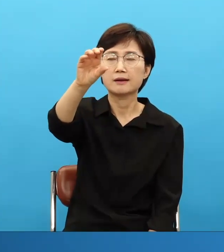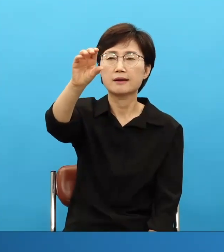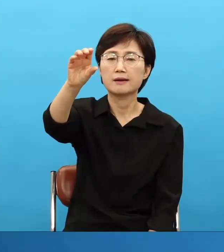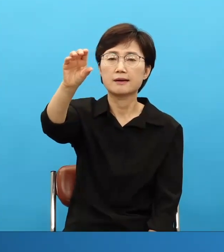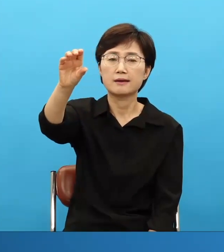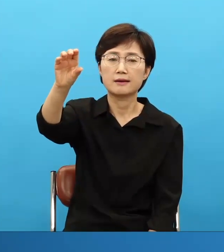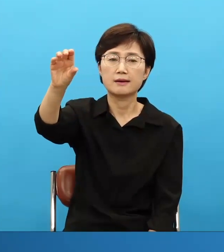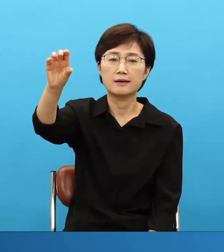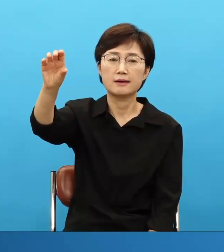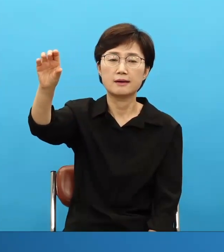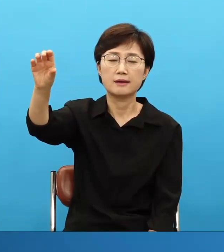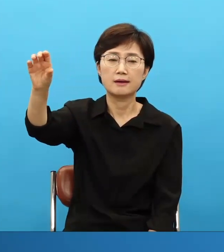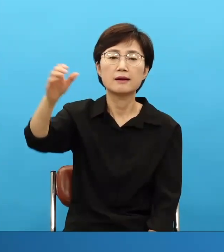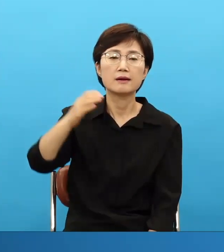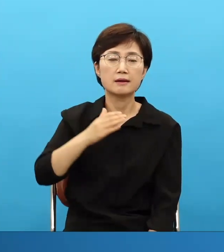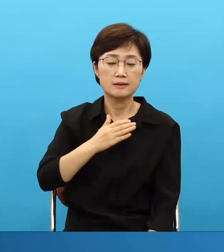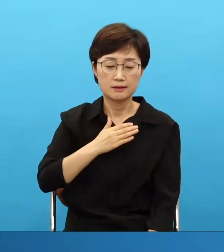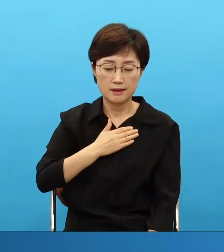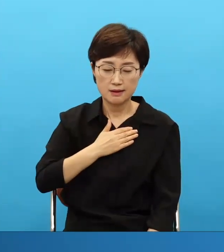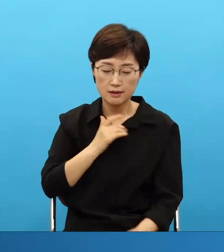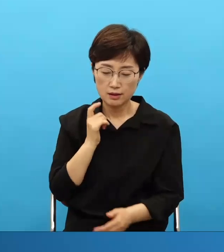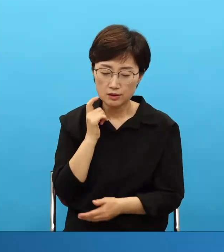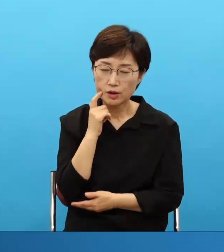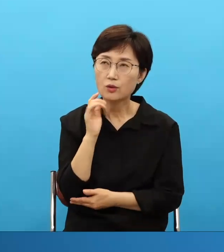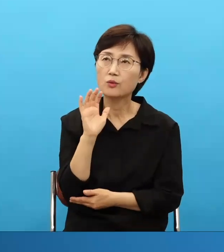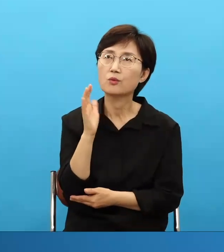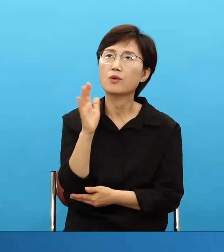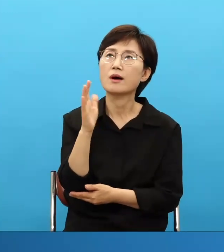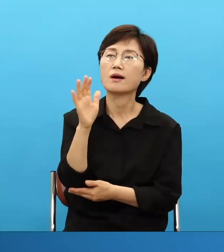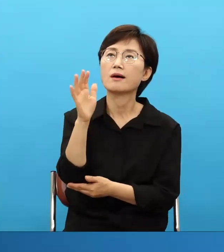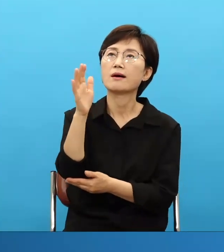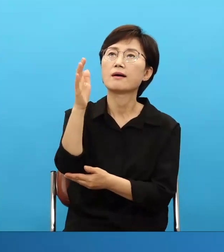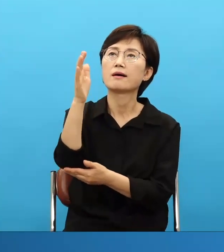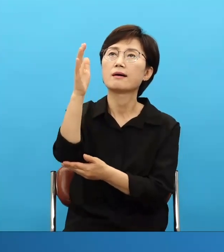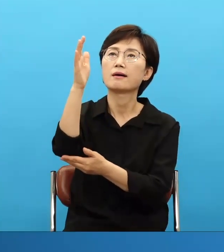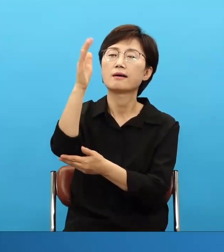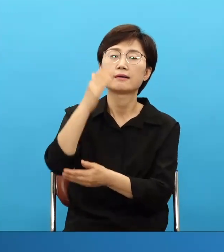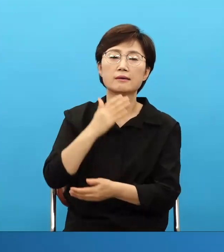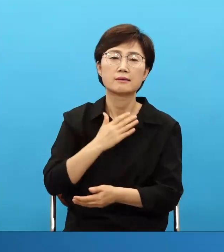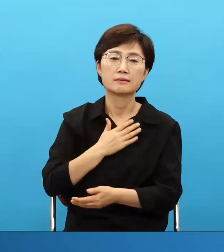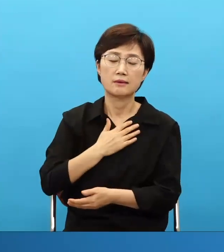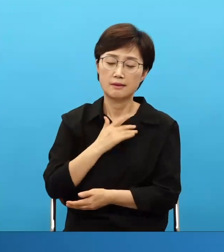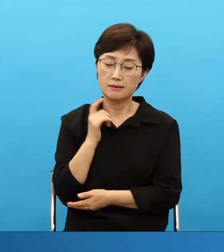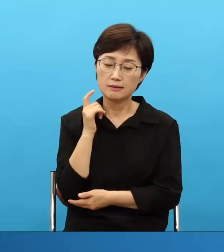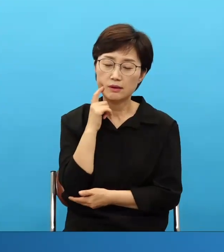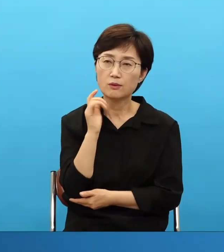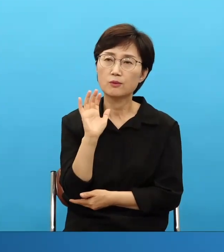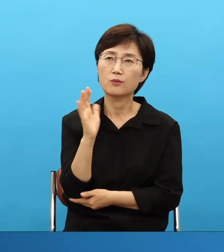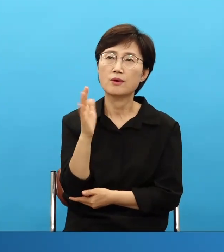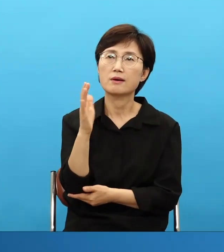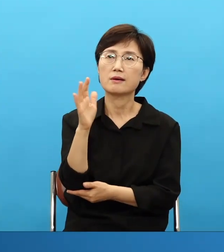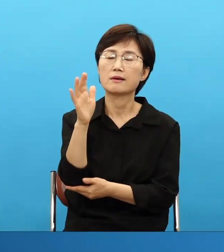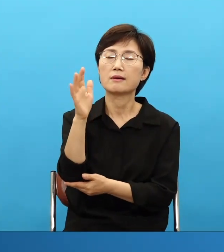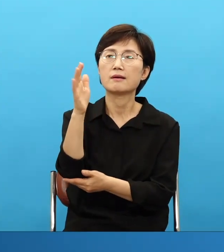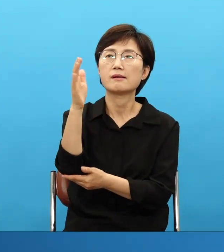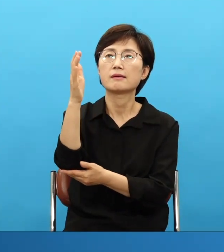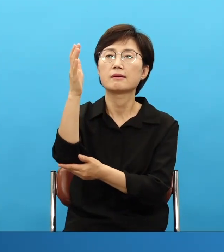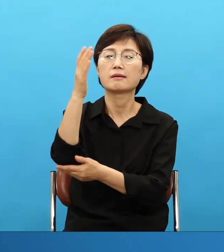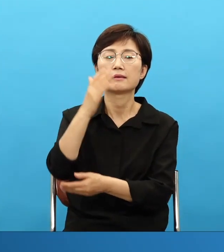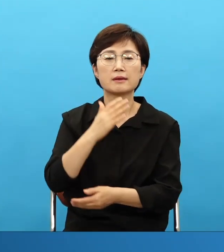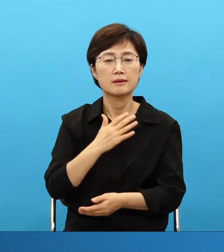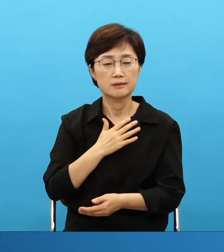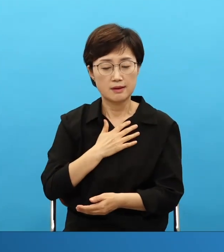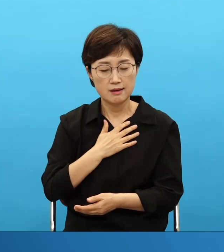신 나의 영광 나의 영광